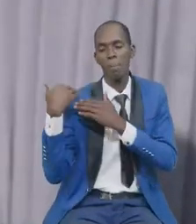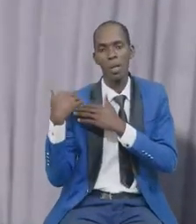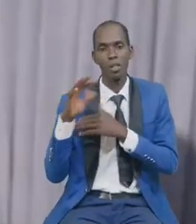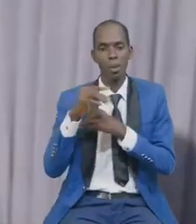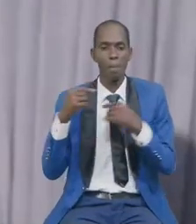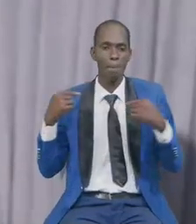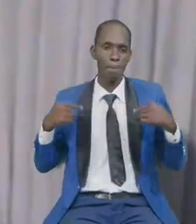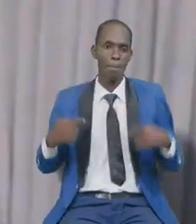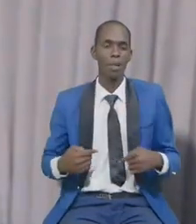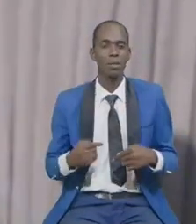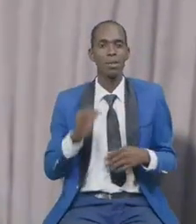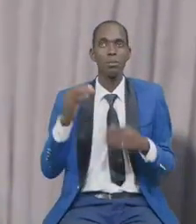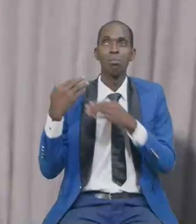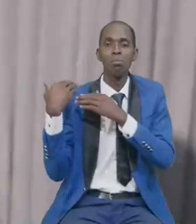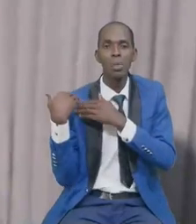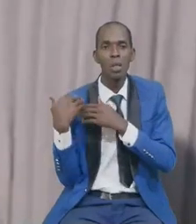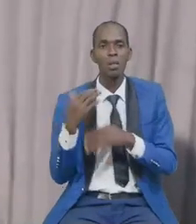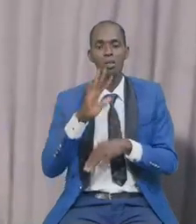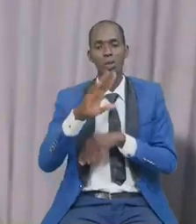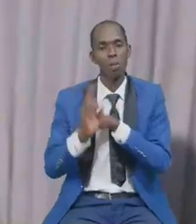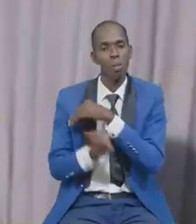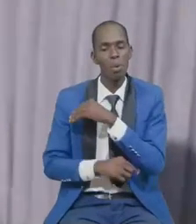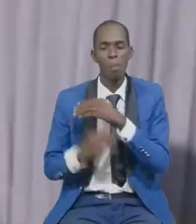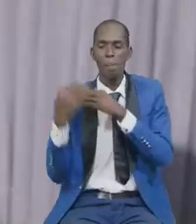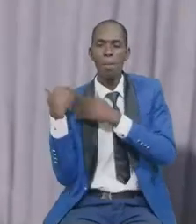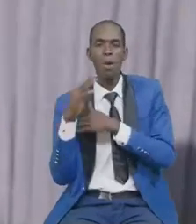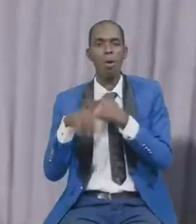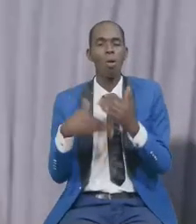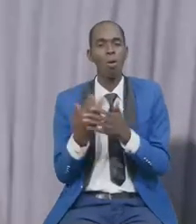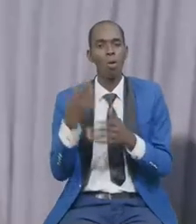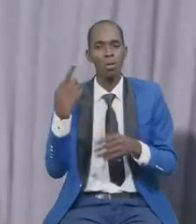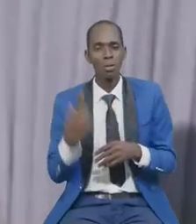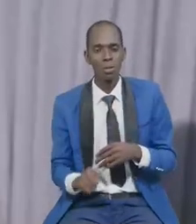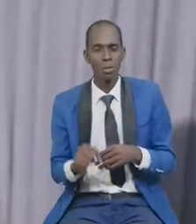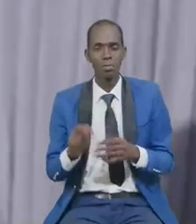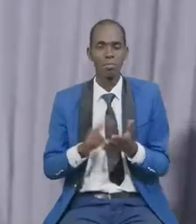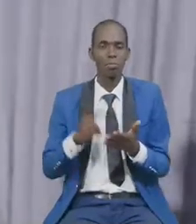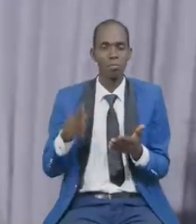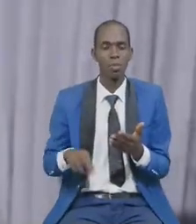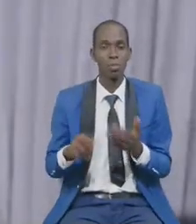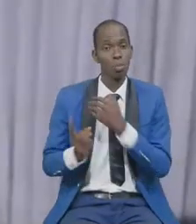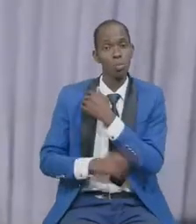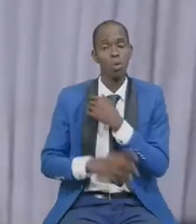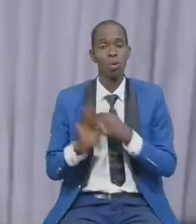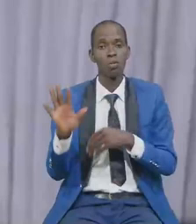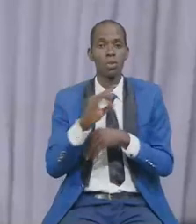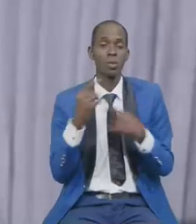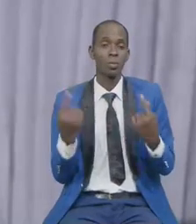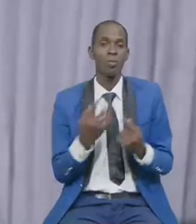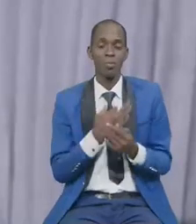qu'il puisse porter toutes les conséquences de tes péchés. Et là, ils le